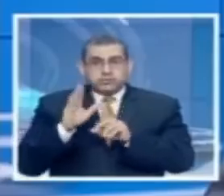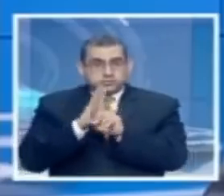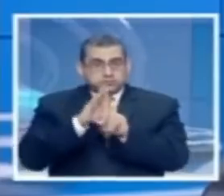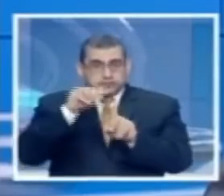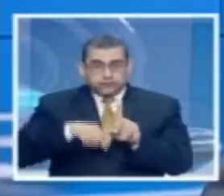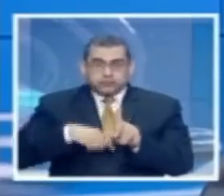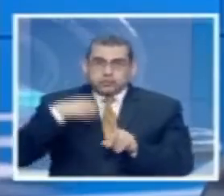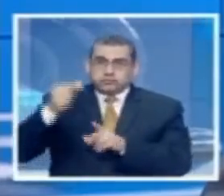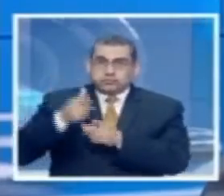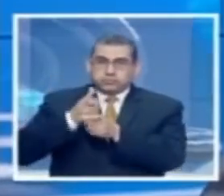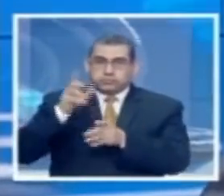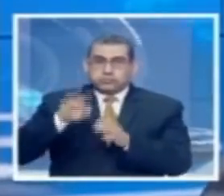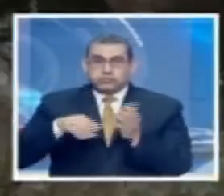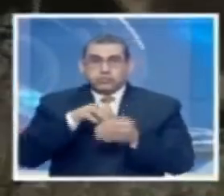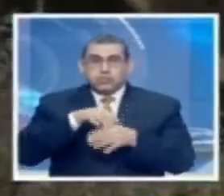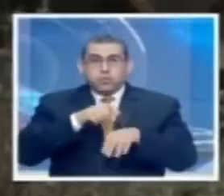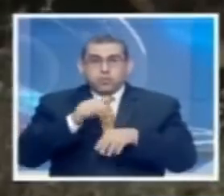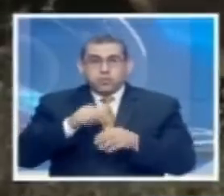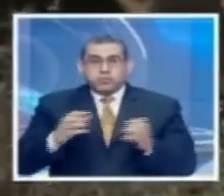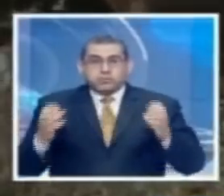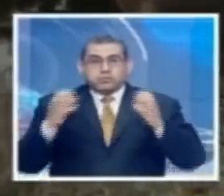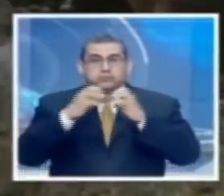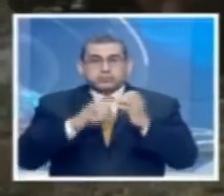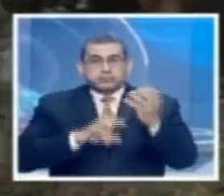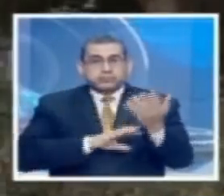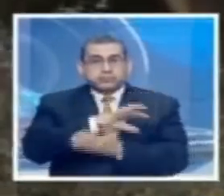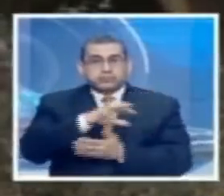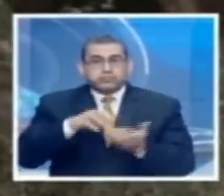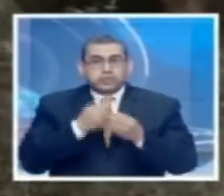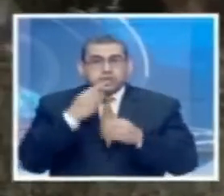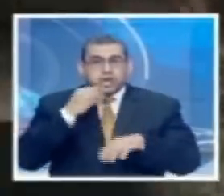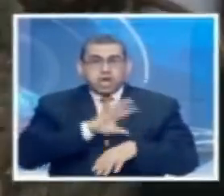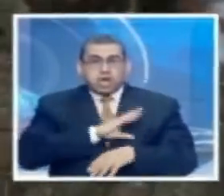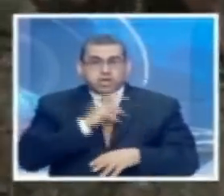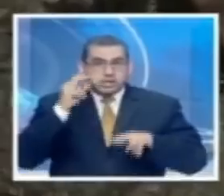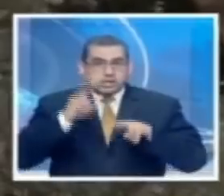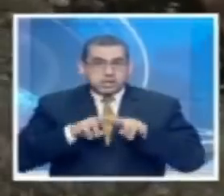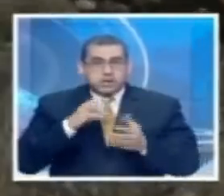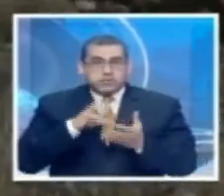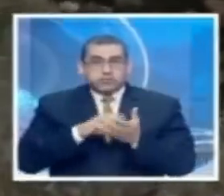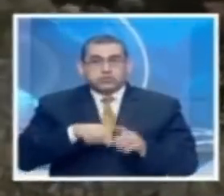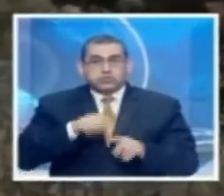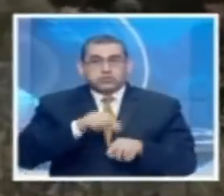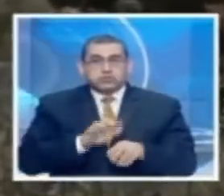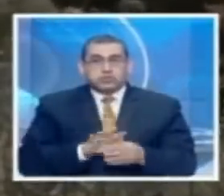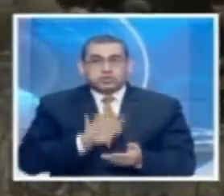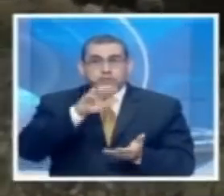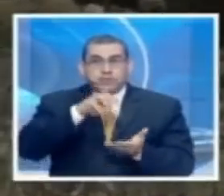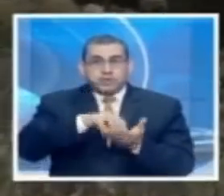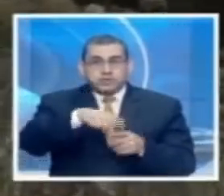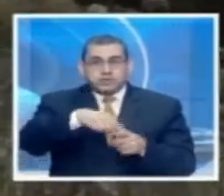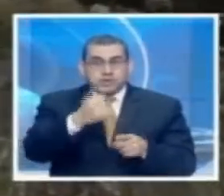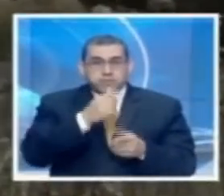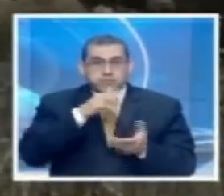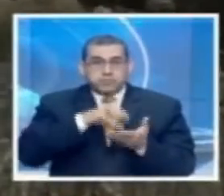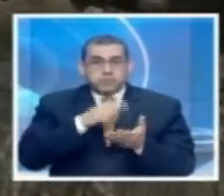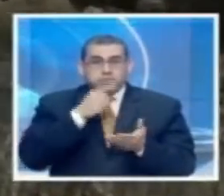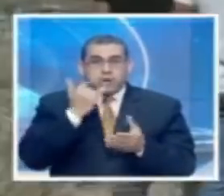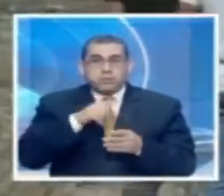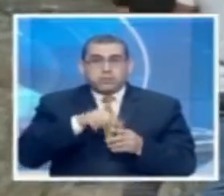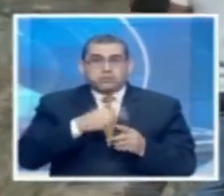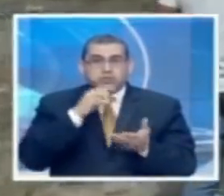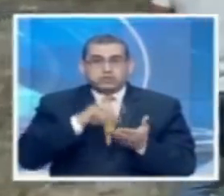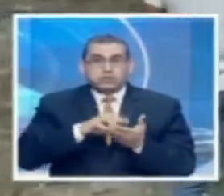اهالي الحي في وقت اندلعت فيه مواجهات عنيفه مع قوات الاحتلال قرب المدخل الشمالي لبلده الرام